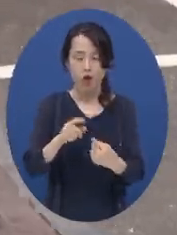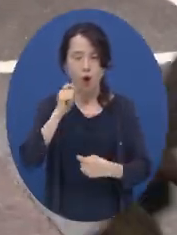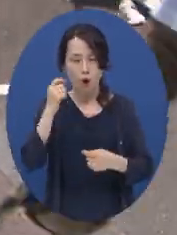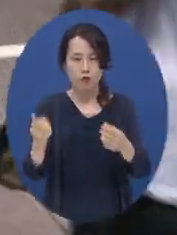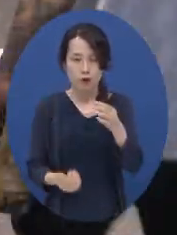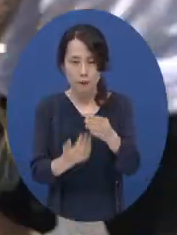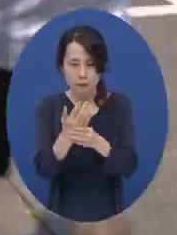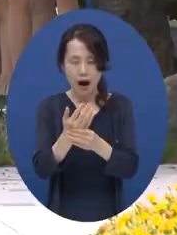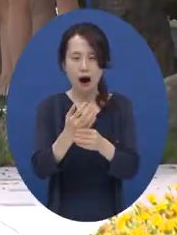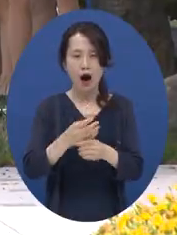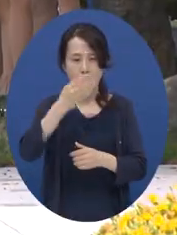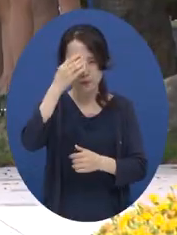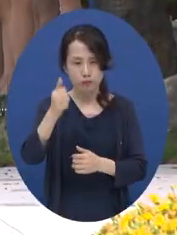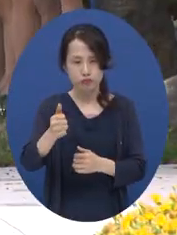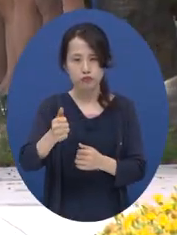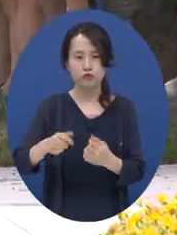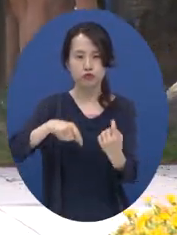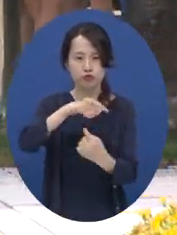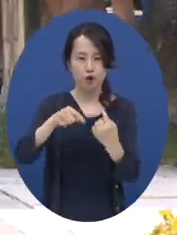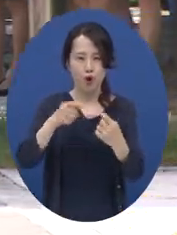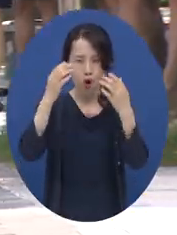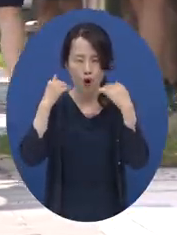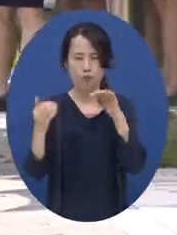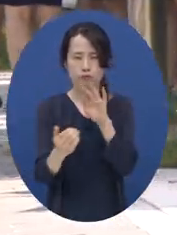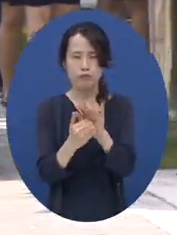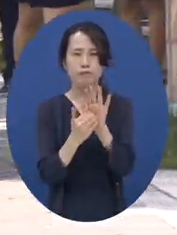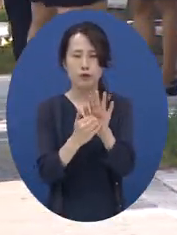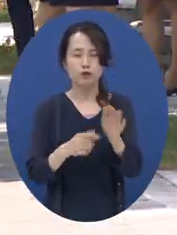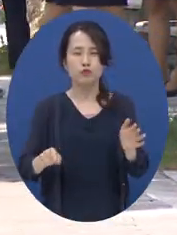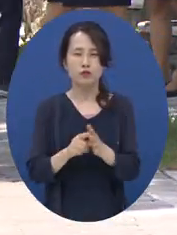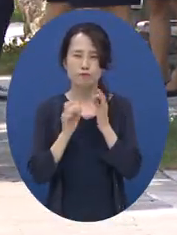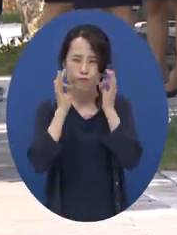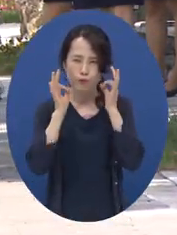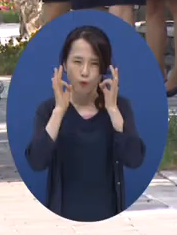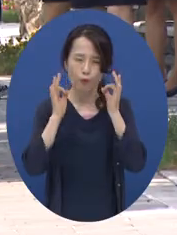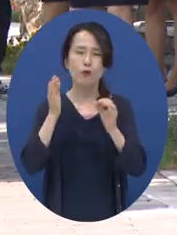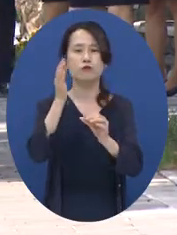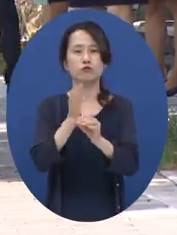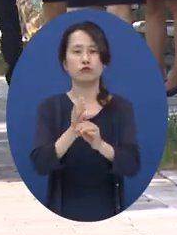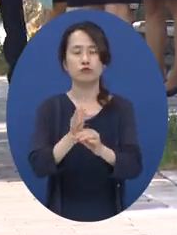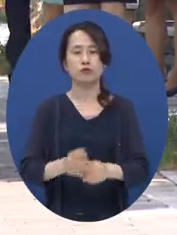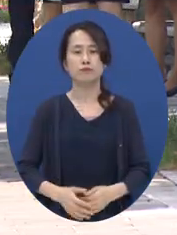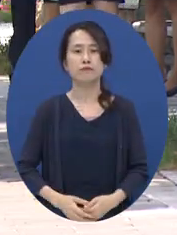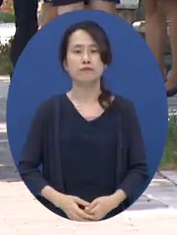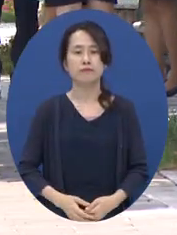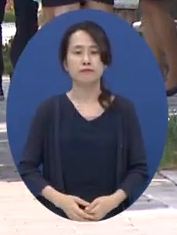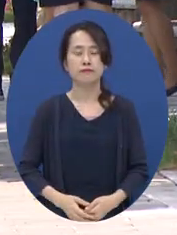재난안전대책본부 가동 등 폭염 피해 예방에 총력을 기울이고 있습니다.